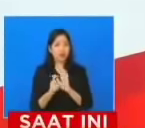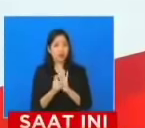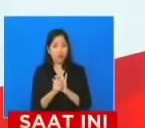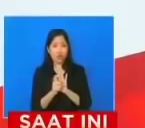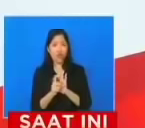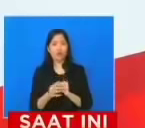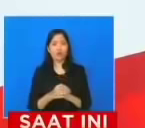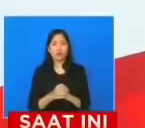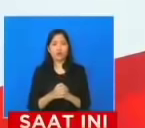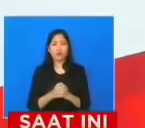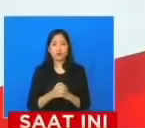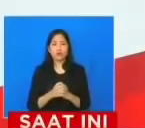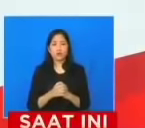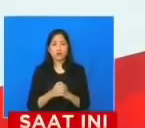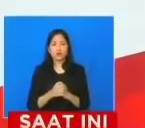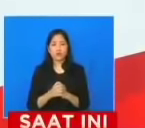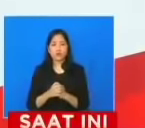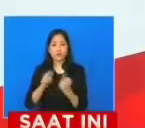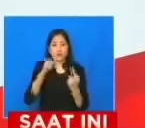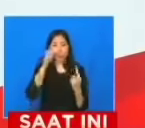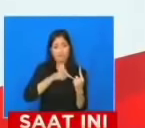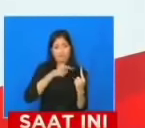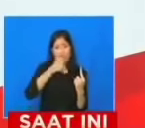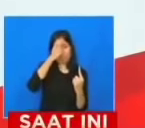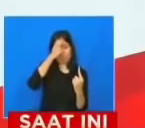dekat kasus positif yang kita rawat,